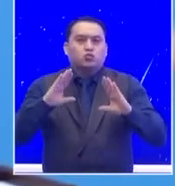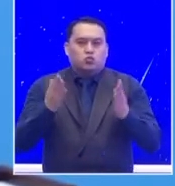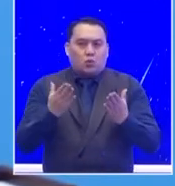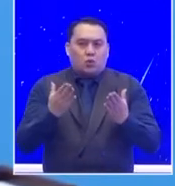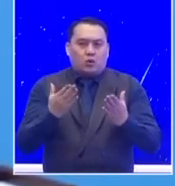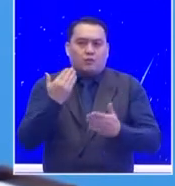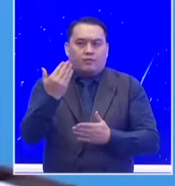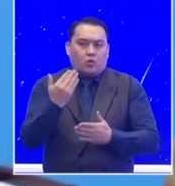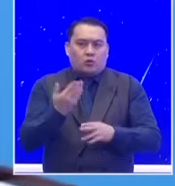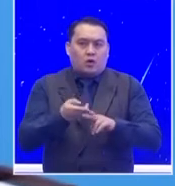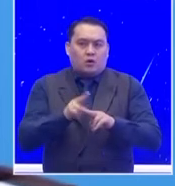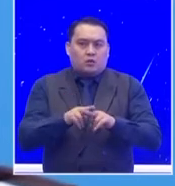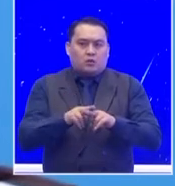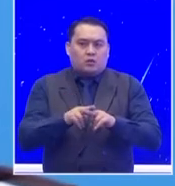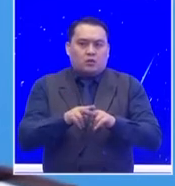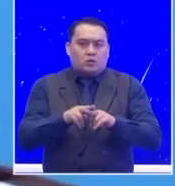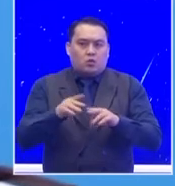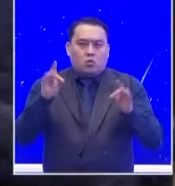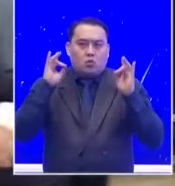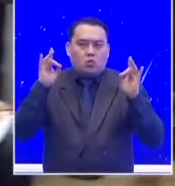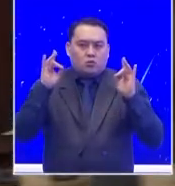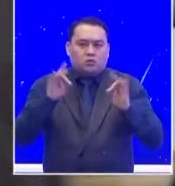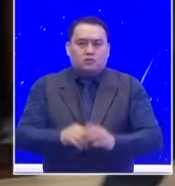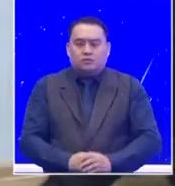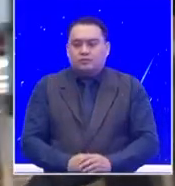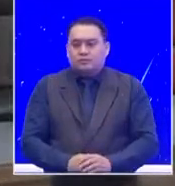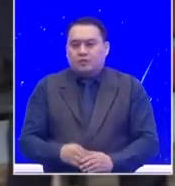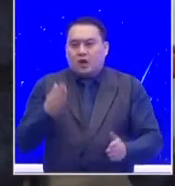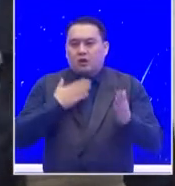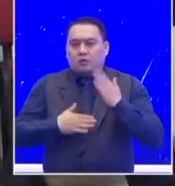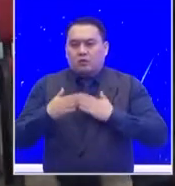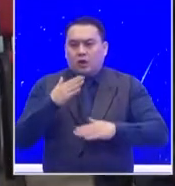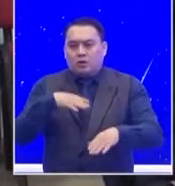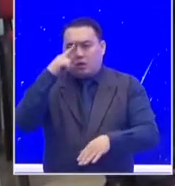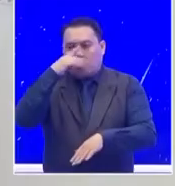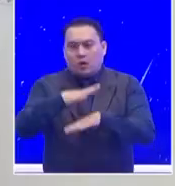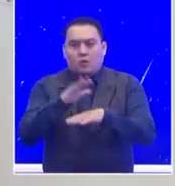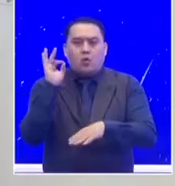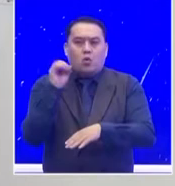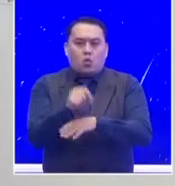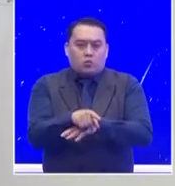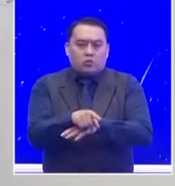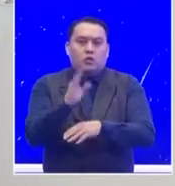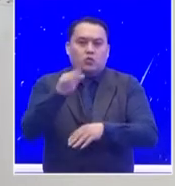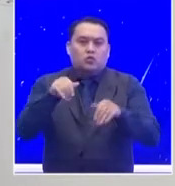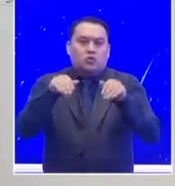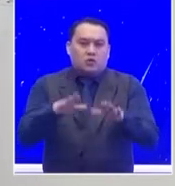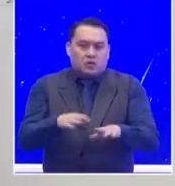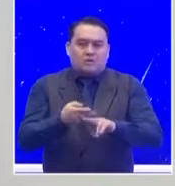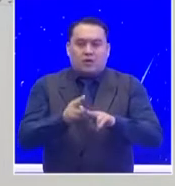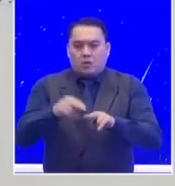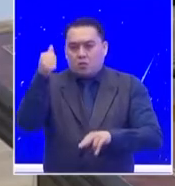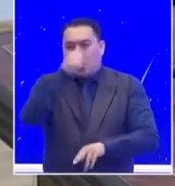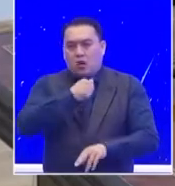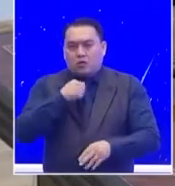вот этот бог как так гудит. К радости текелийцев, по поручению акима области, их проблема будет решена уже в этом